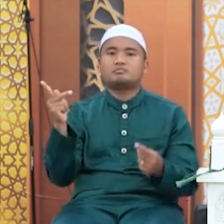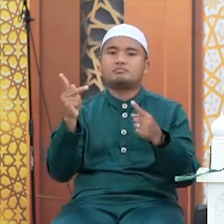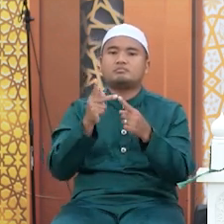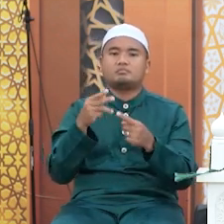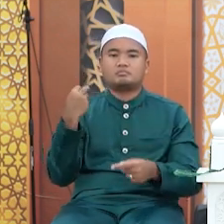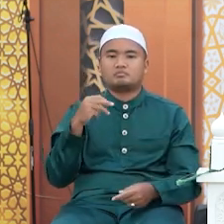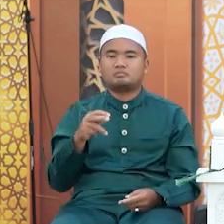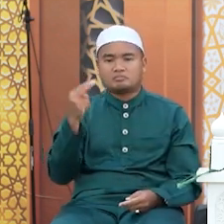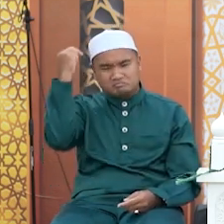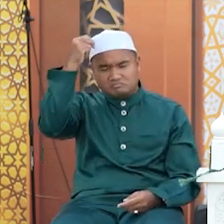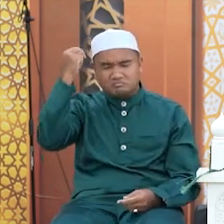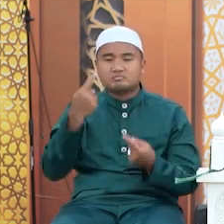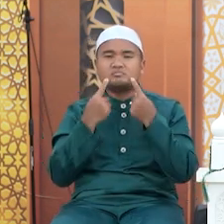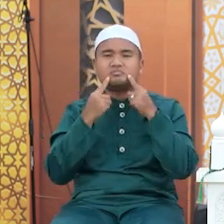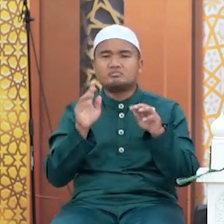tidak.